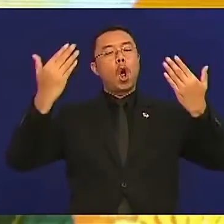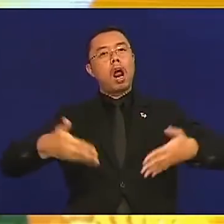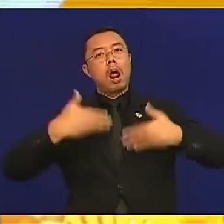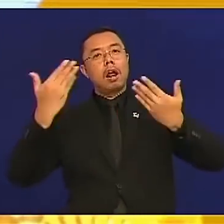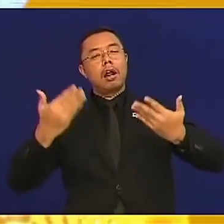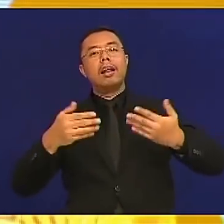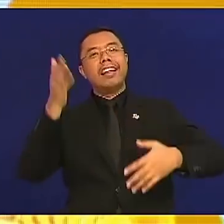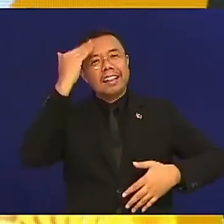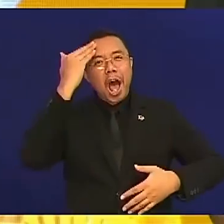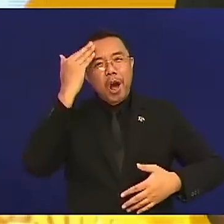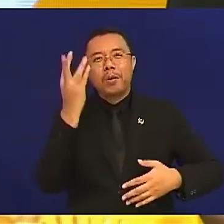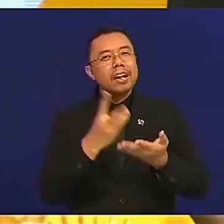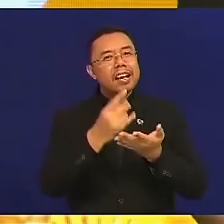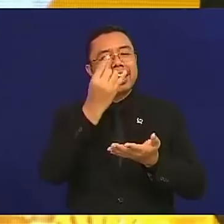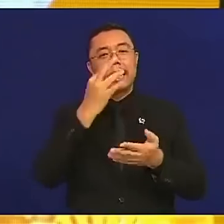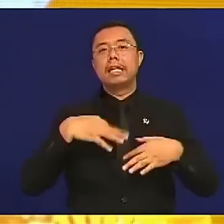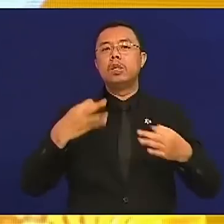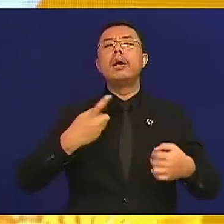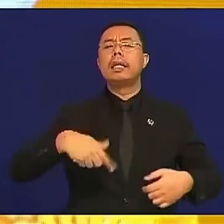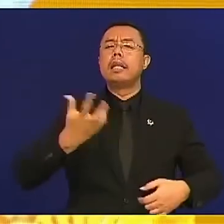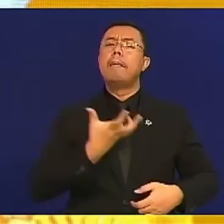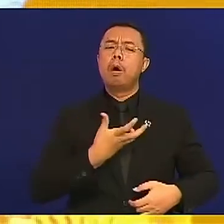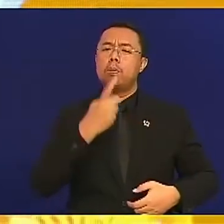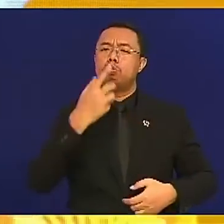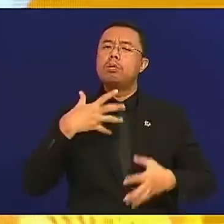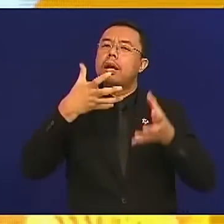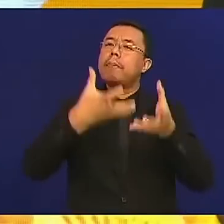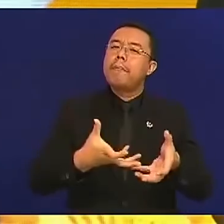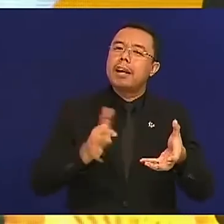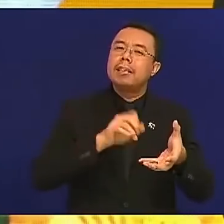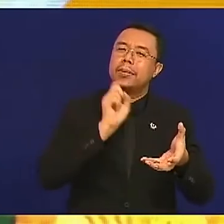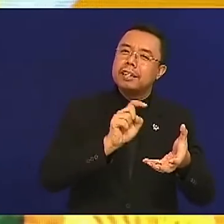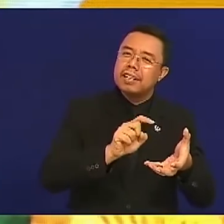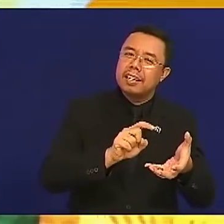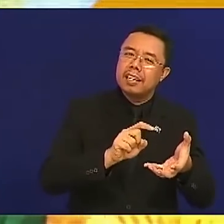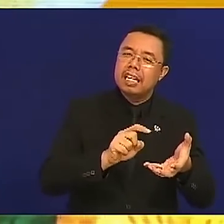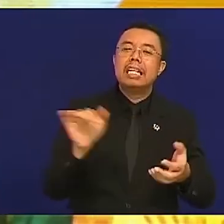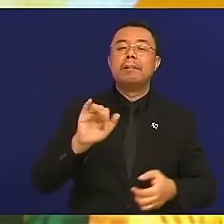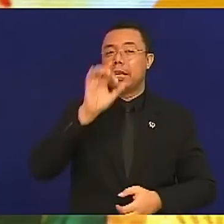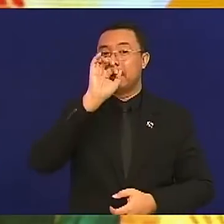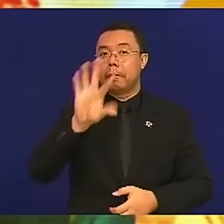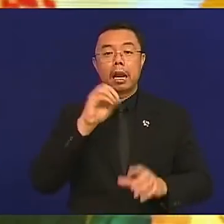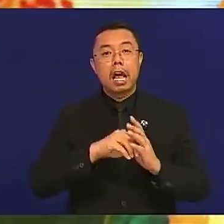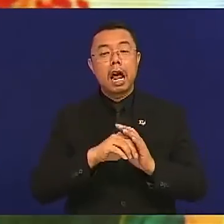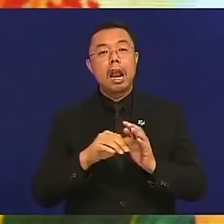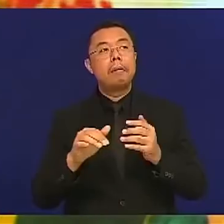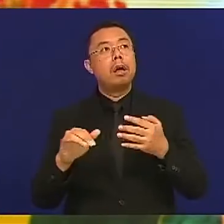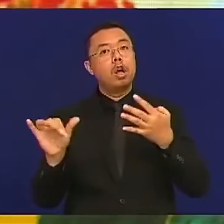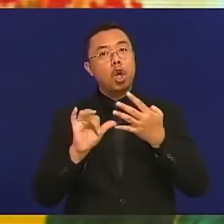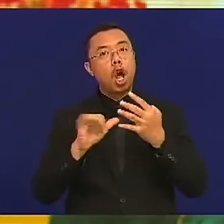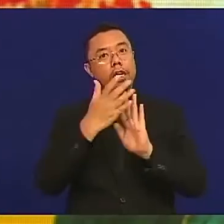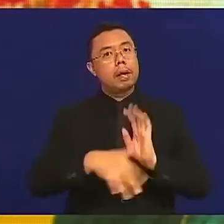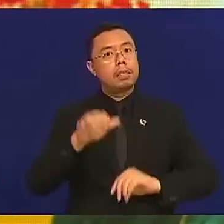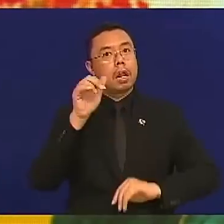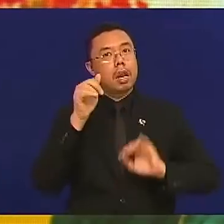mengerti nilai jiwa. Nah, kita ingin memiliki beban seperti itu. Seperti yang dikatakan dalam Yohanes pasal 6